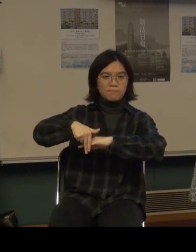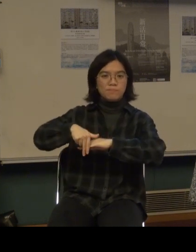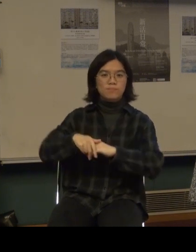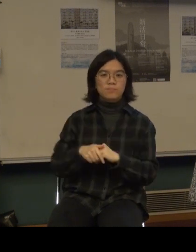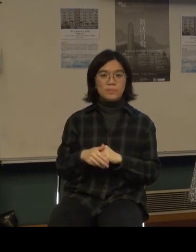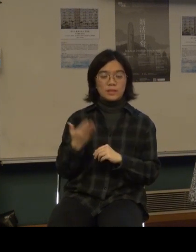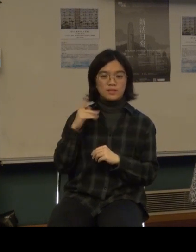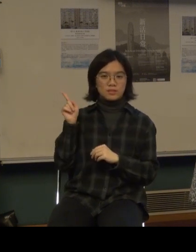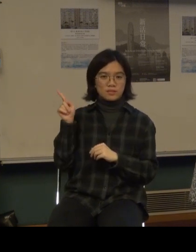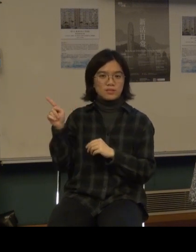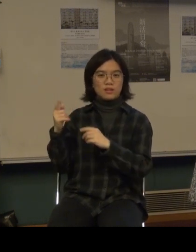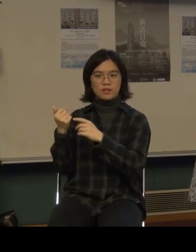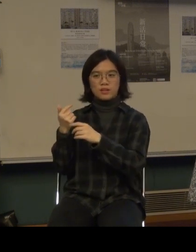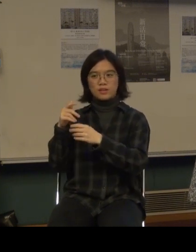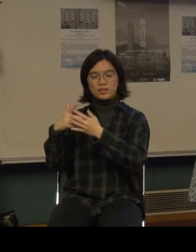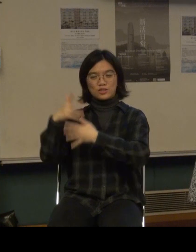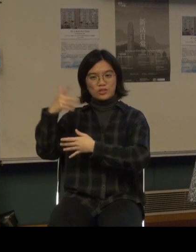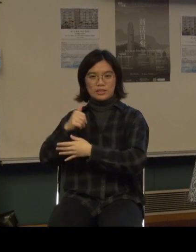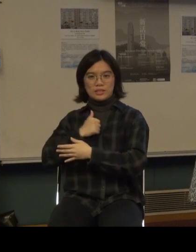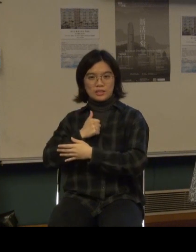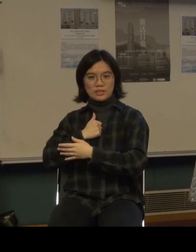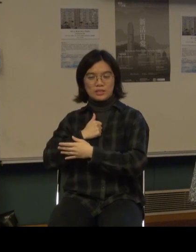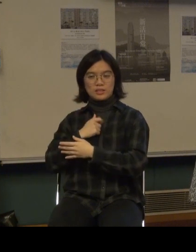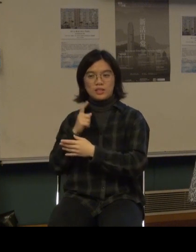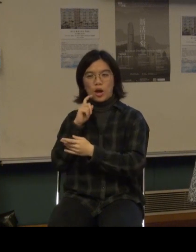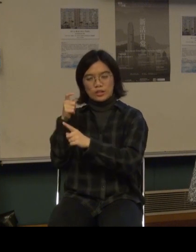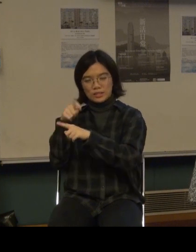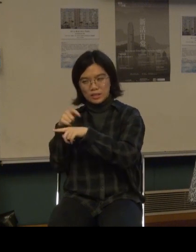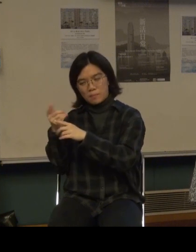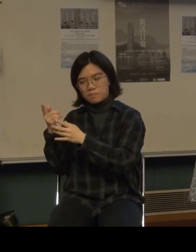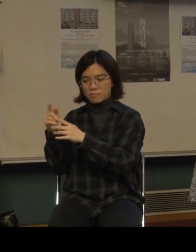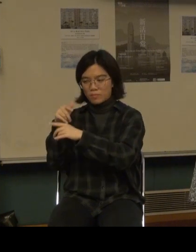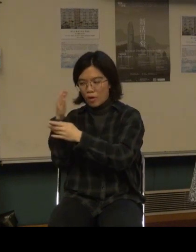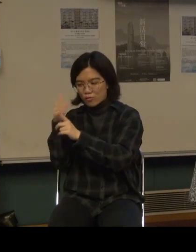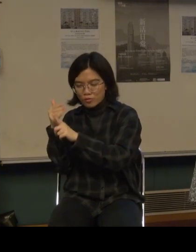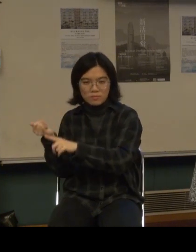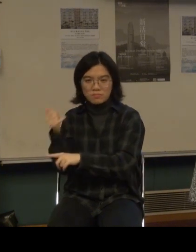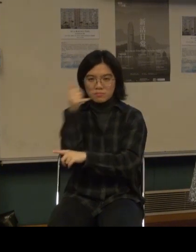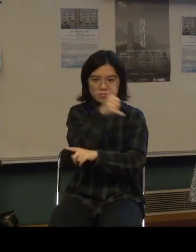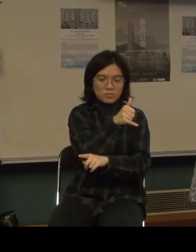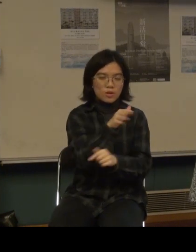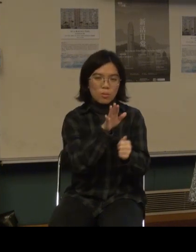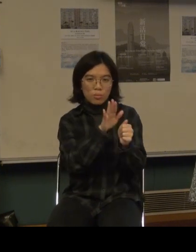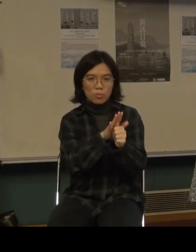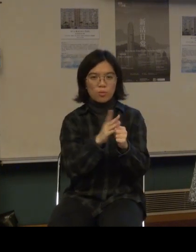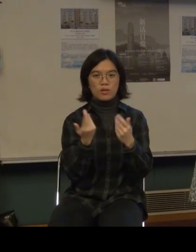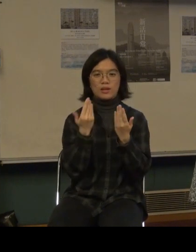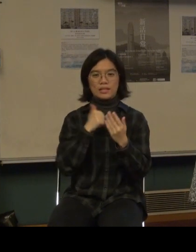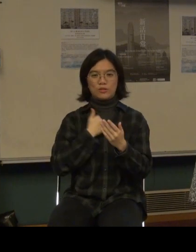有局部嘅時間咧係幫咗公務司署咧去起呢、這個呢一、這個師範學校嘅。